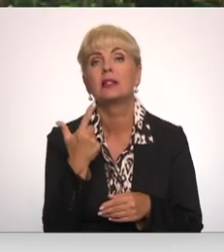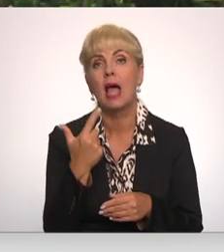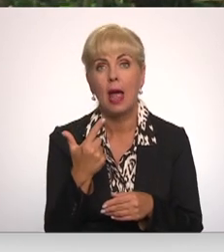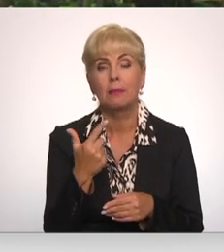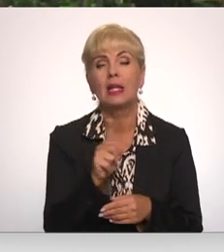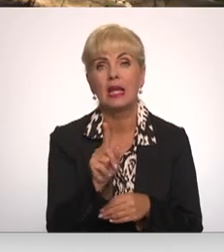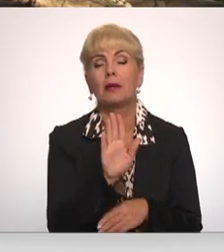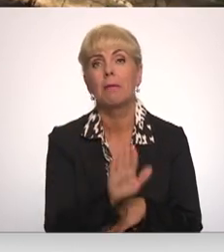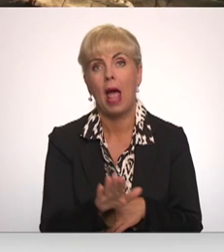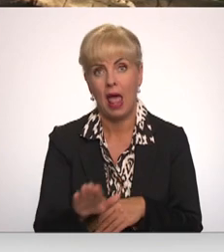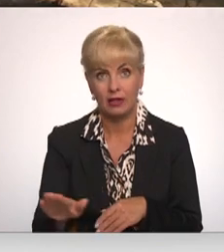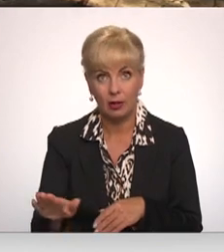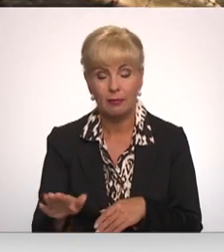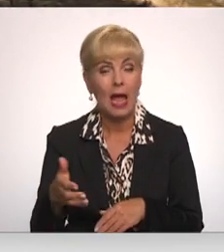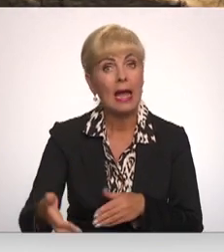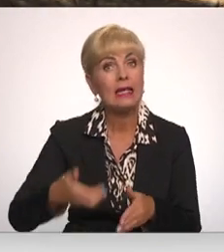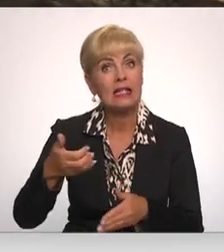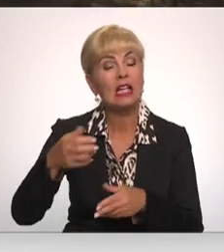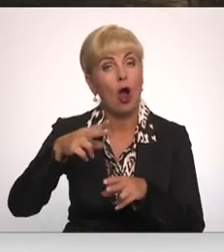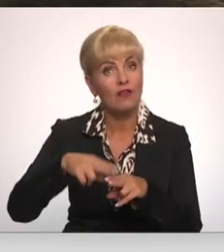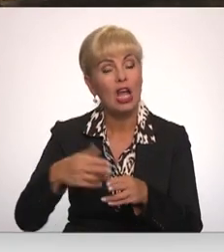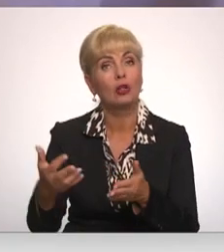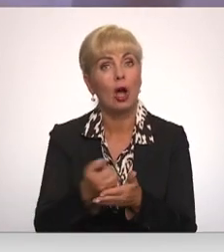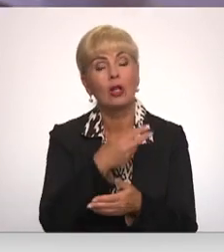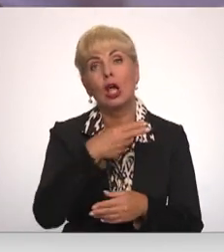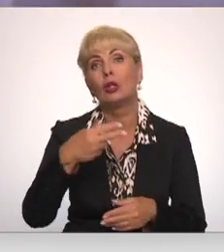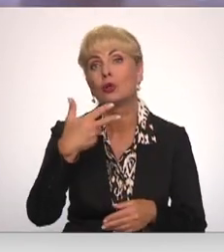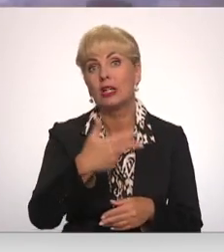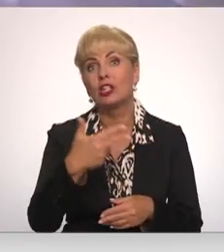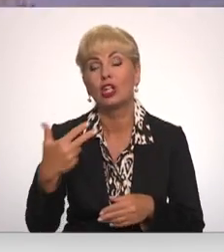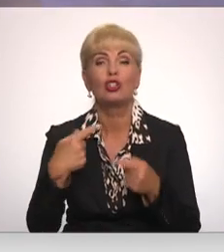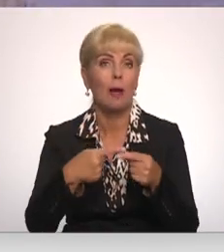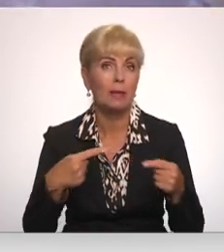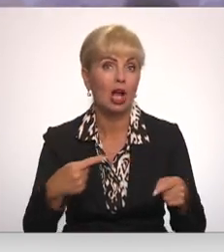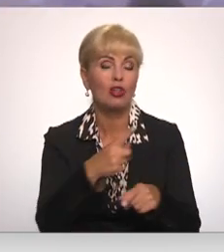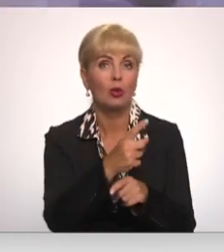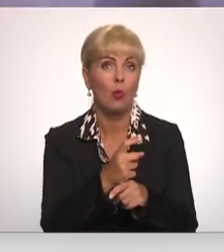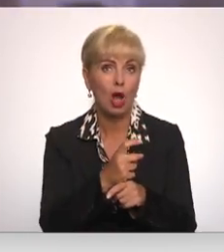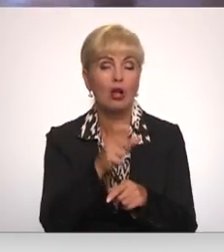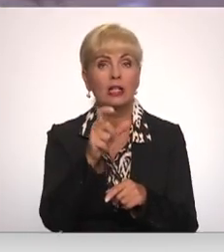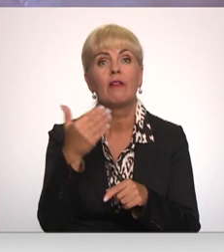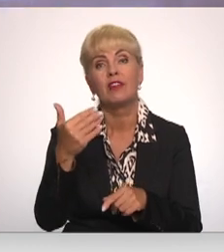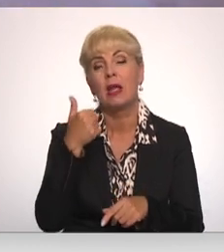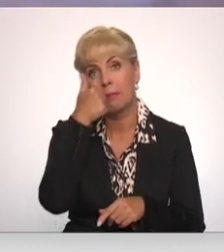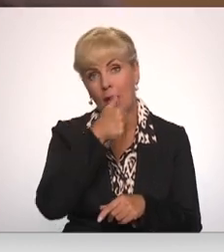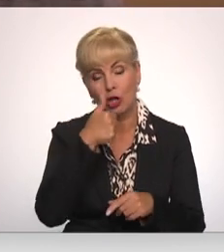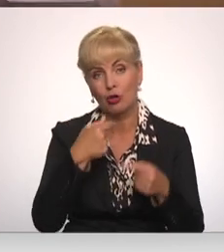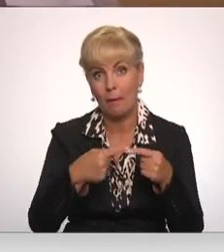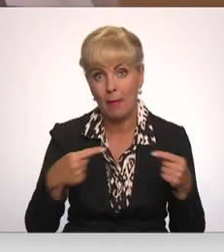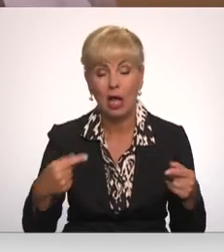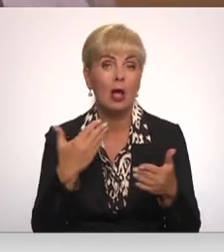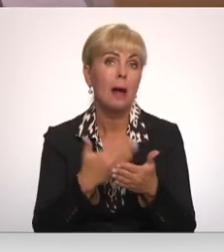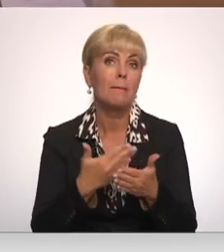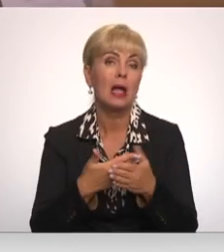ir bērni. Izrakuma vietā atrasti arī 233 priekšmeti, kas ir nošauto cilvēku personīgās mantas. Piemēram,